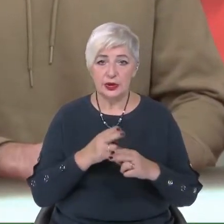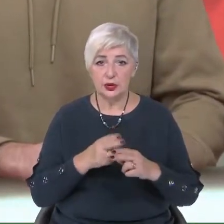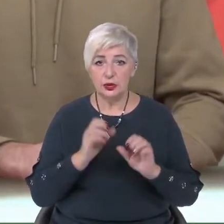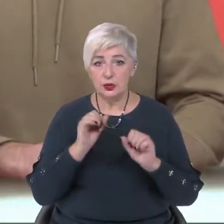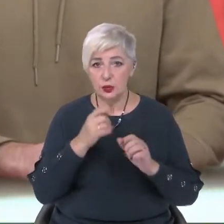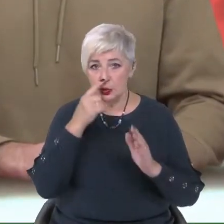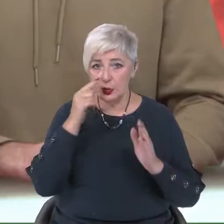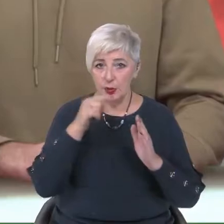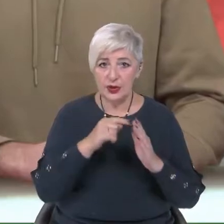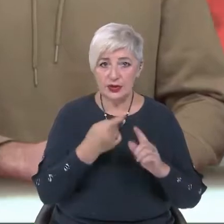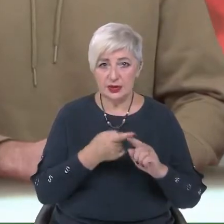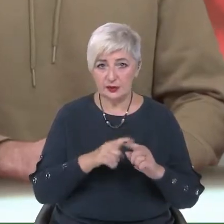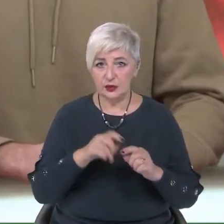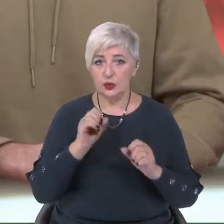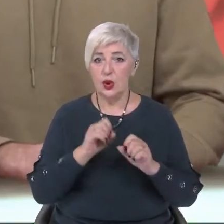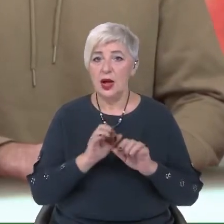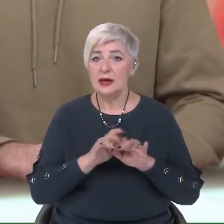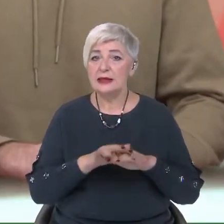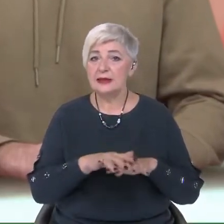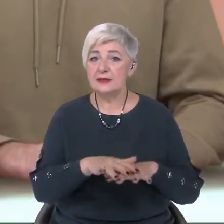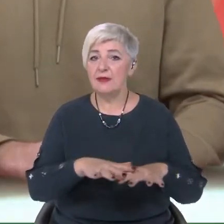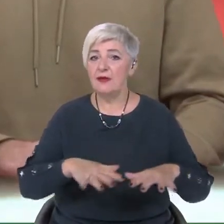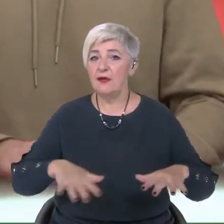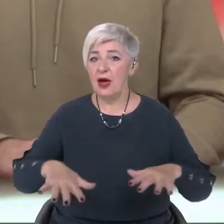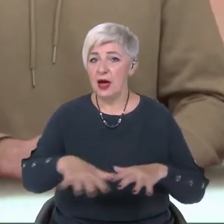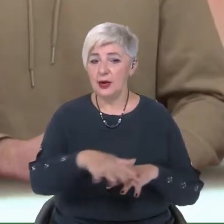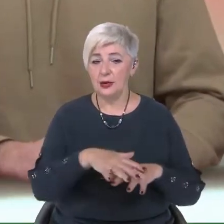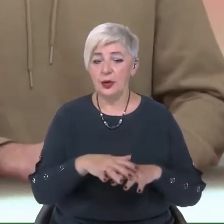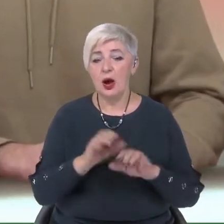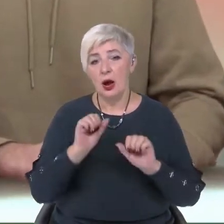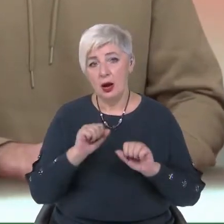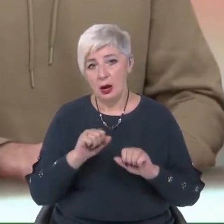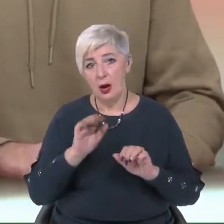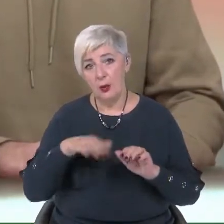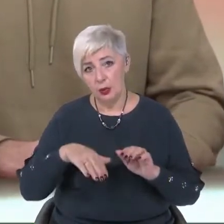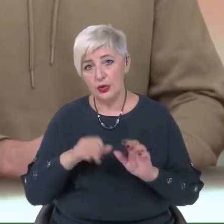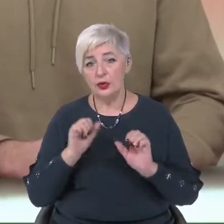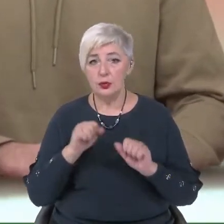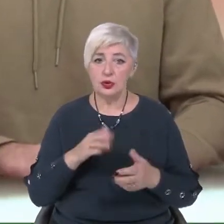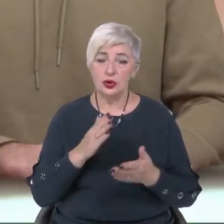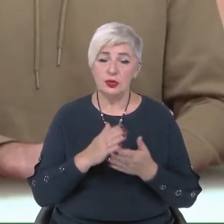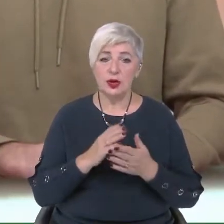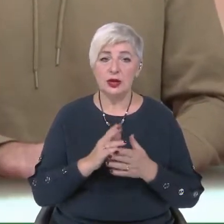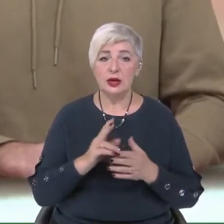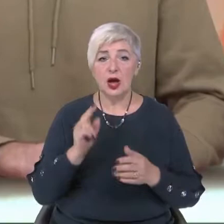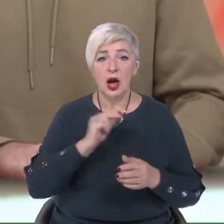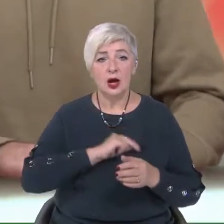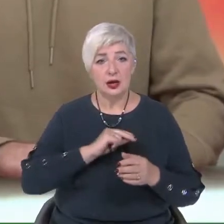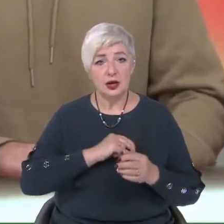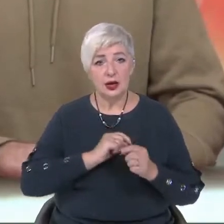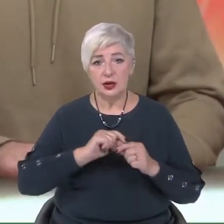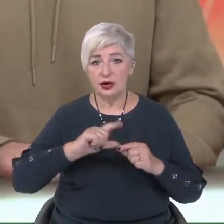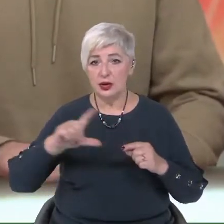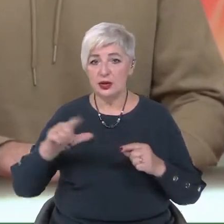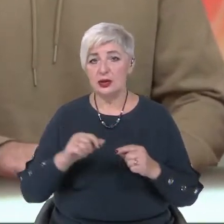сферу. І потім вже мати і кар'єрний ріст, і достойну заробітну плату.